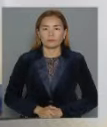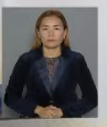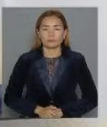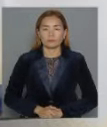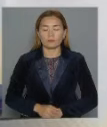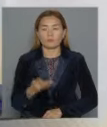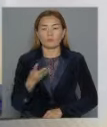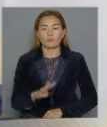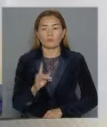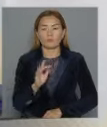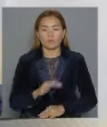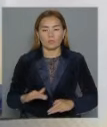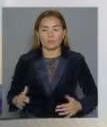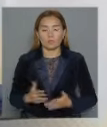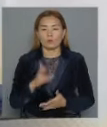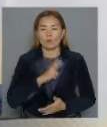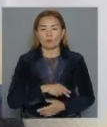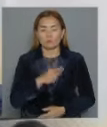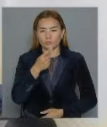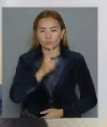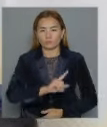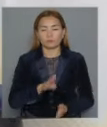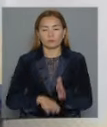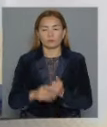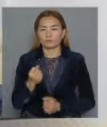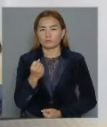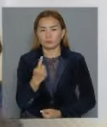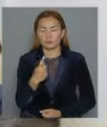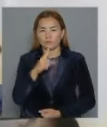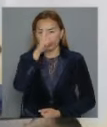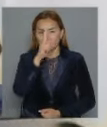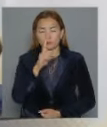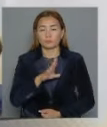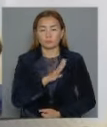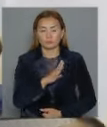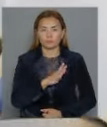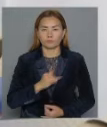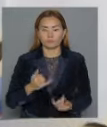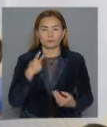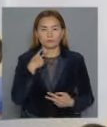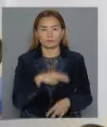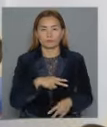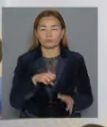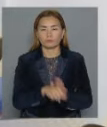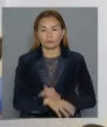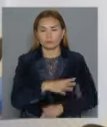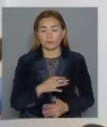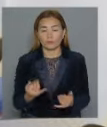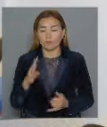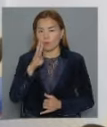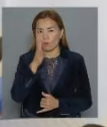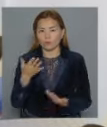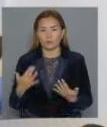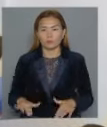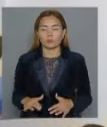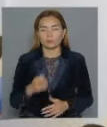У меня 4 ребенка. Эта дочь осталась без меня, когда ей было 11 месяцев. Сейчас ей исполняется 4 года.